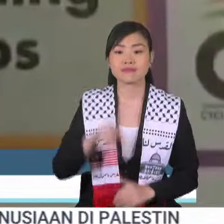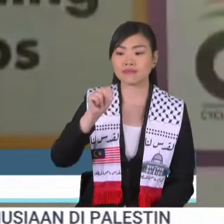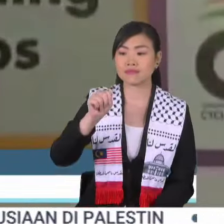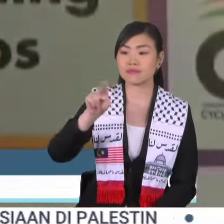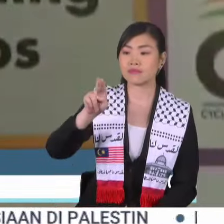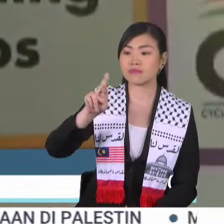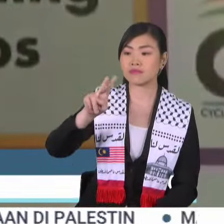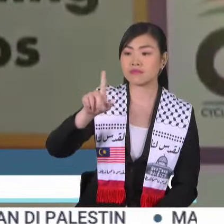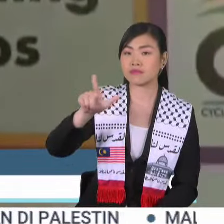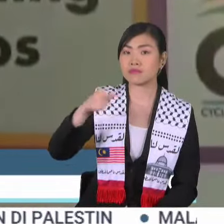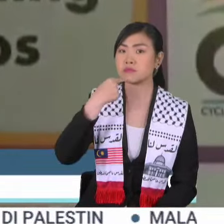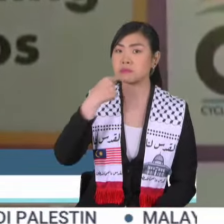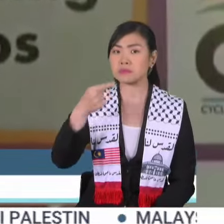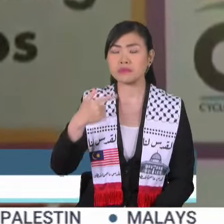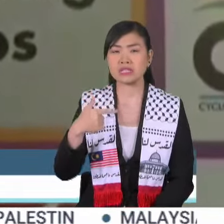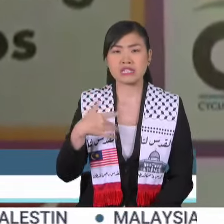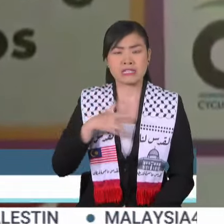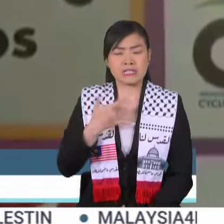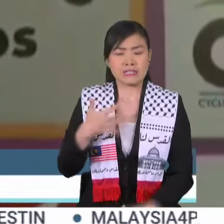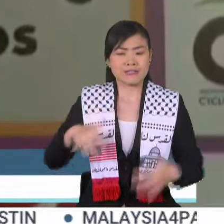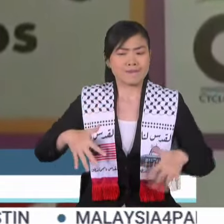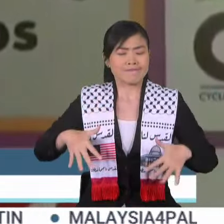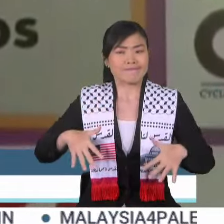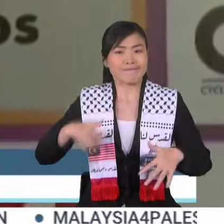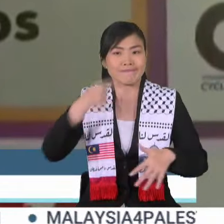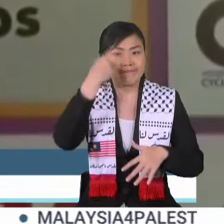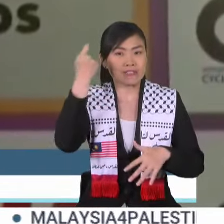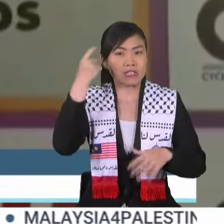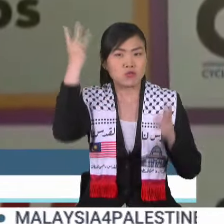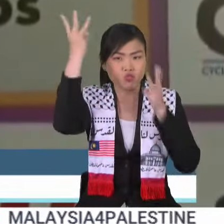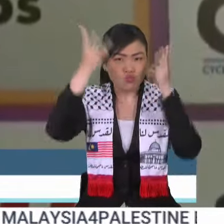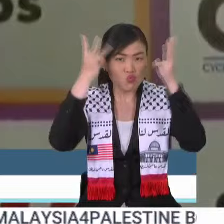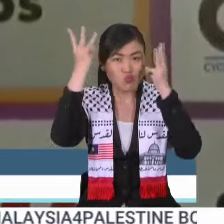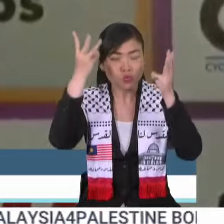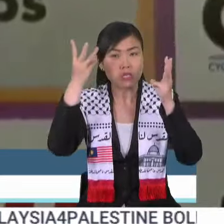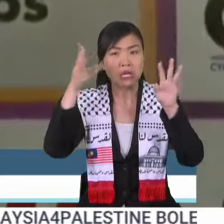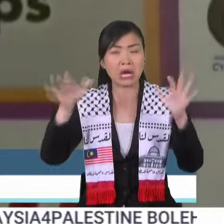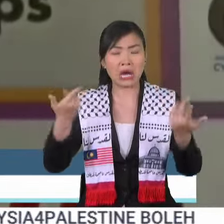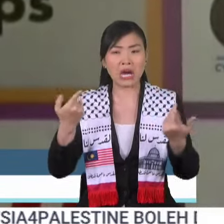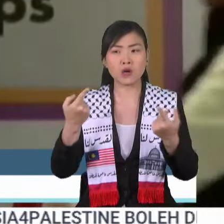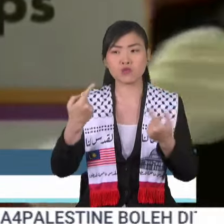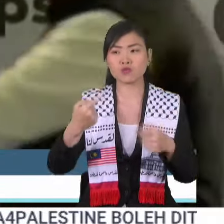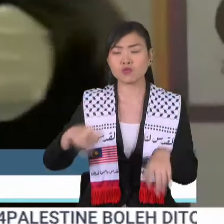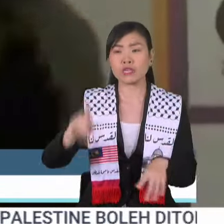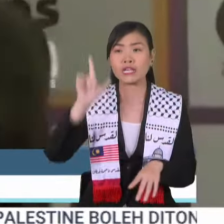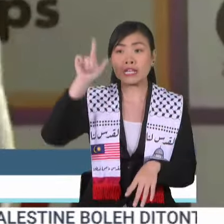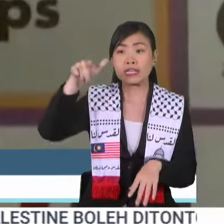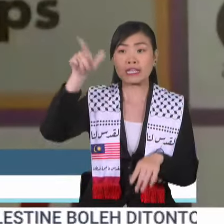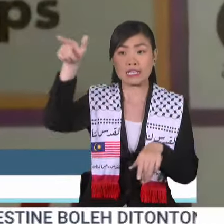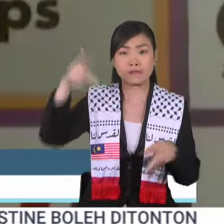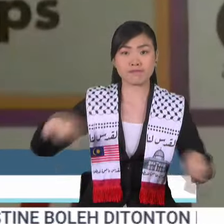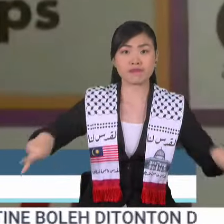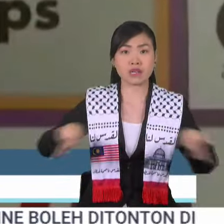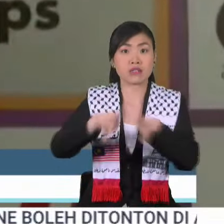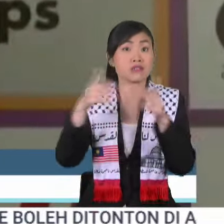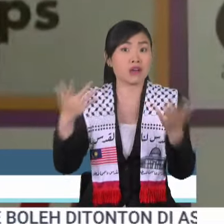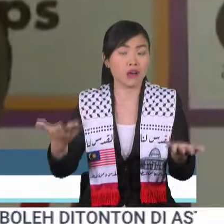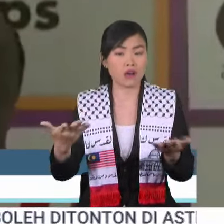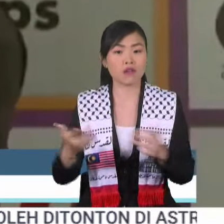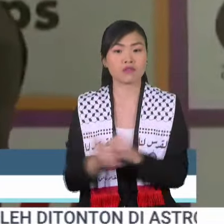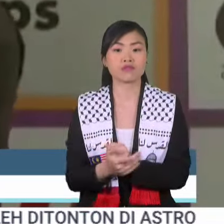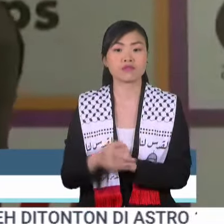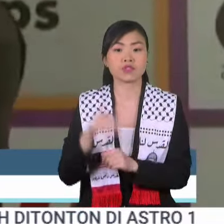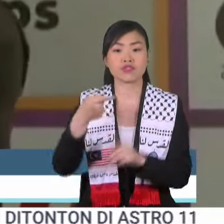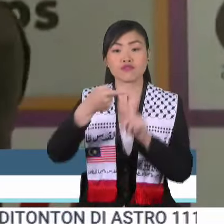Menurut Nurul Izzah, rasa gemuruh itu dipengaruhi oleh kebimbangan beliau terhadap persembahannya di Paris nanti. Pelumba